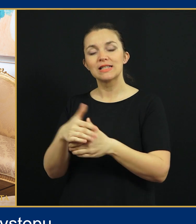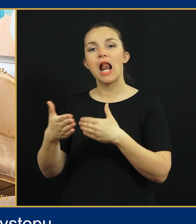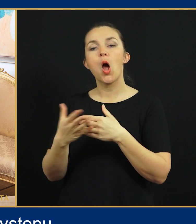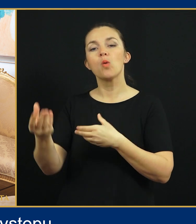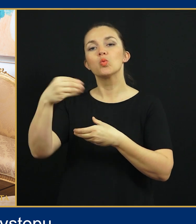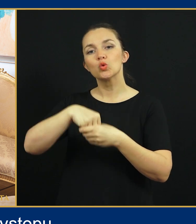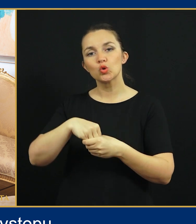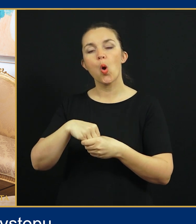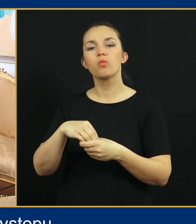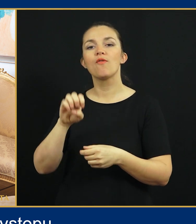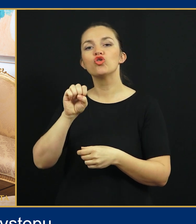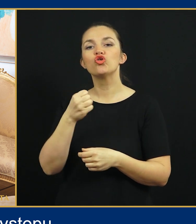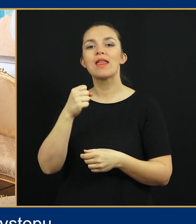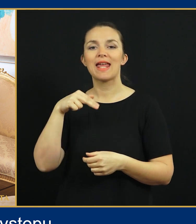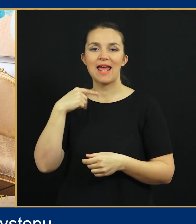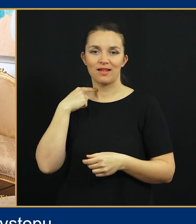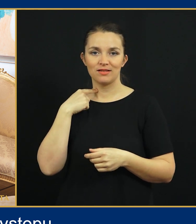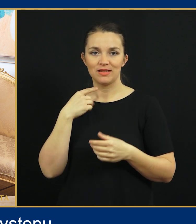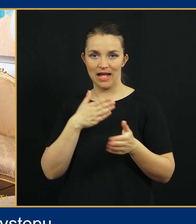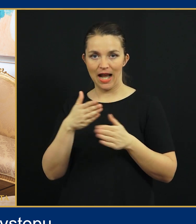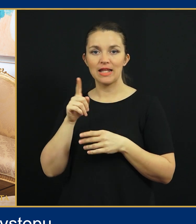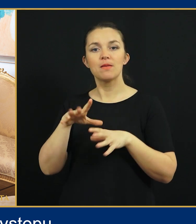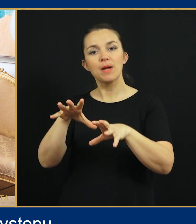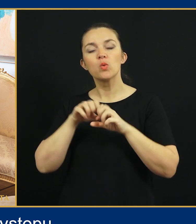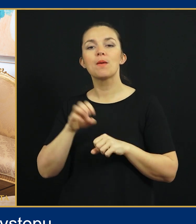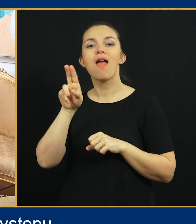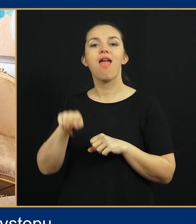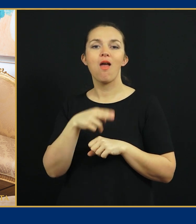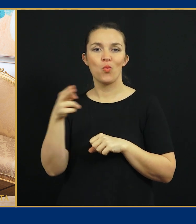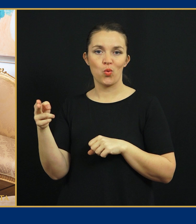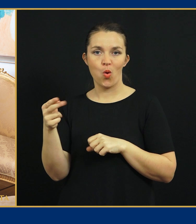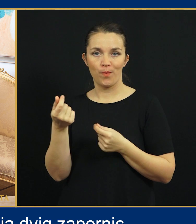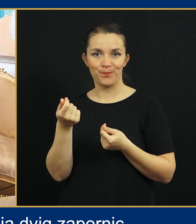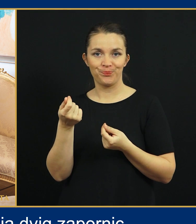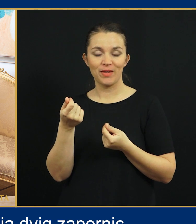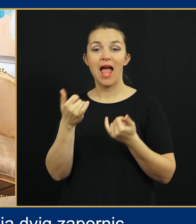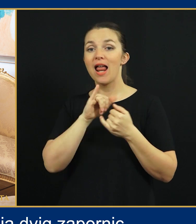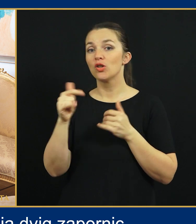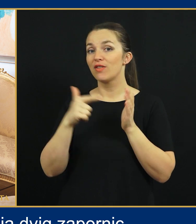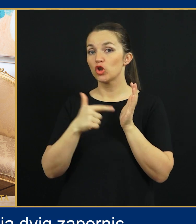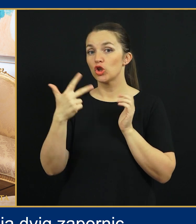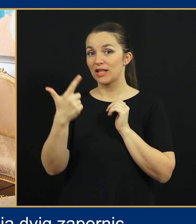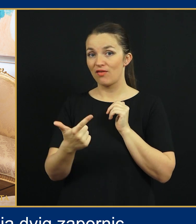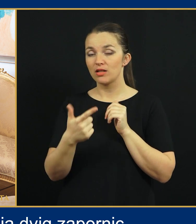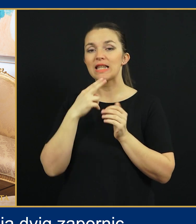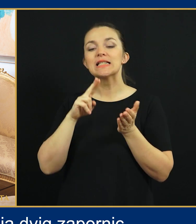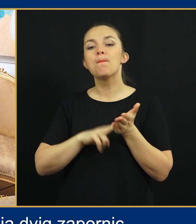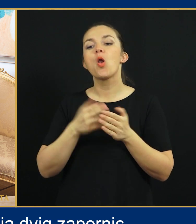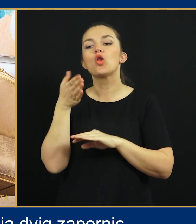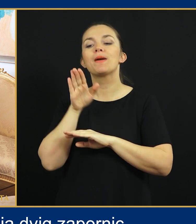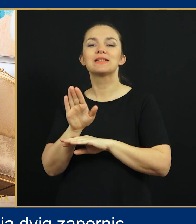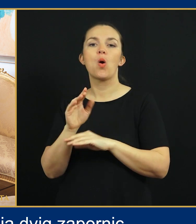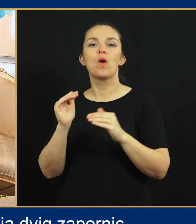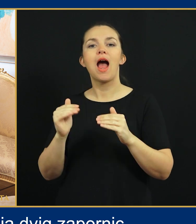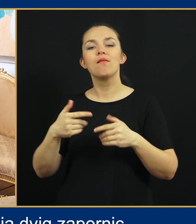ob vstopu v šengenski režim in ob prevzemu evra. Leto 2023 simbolno